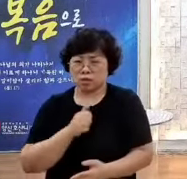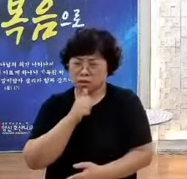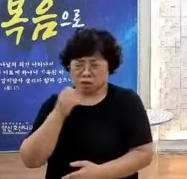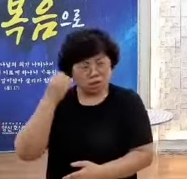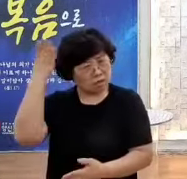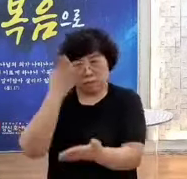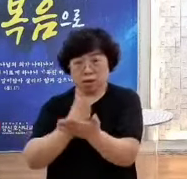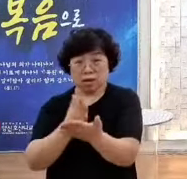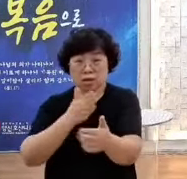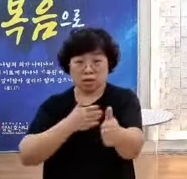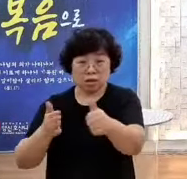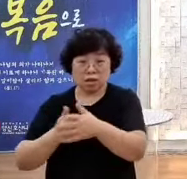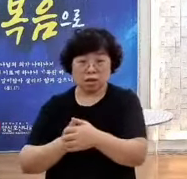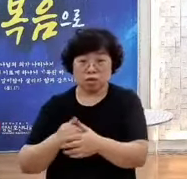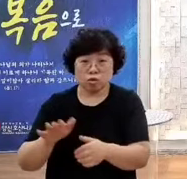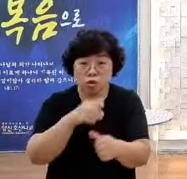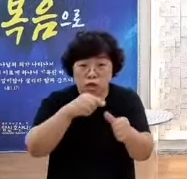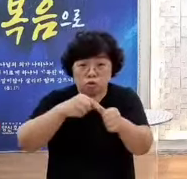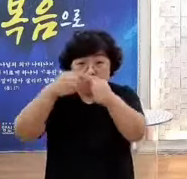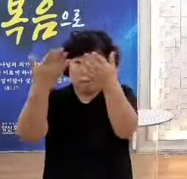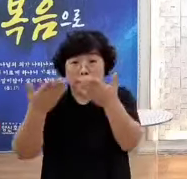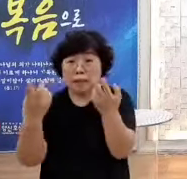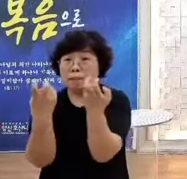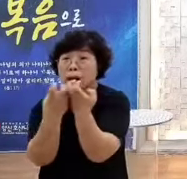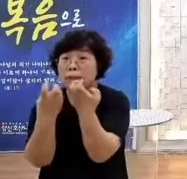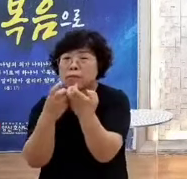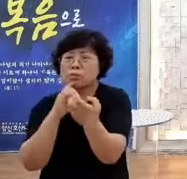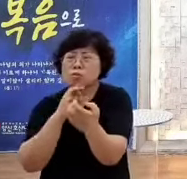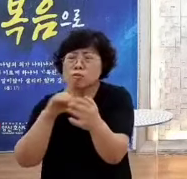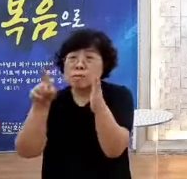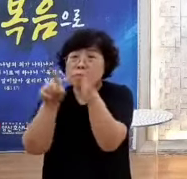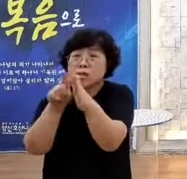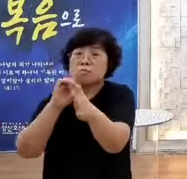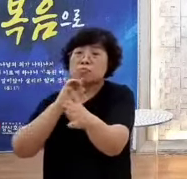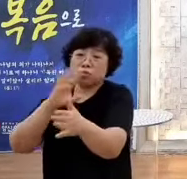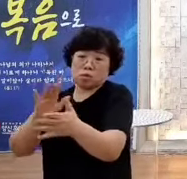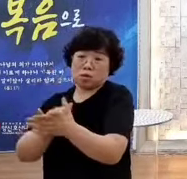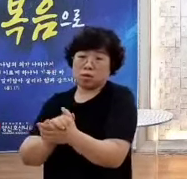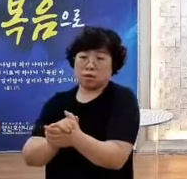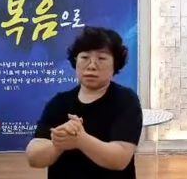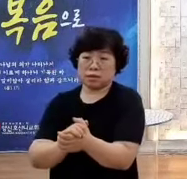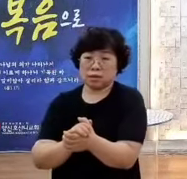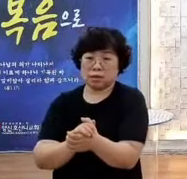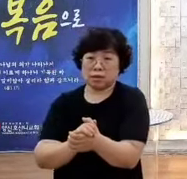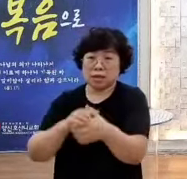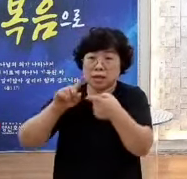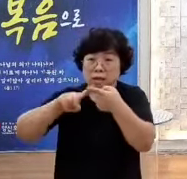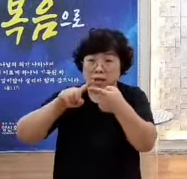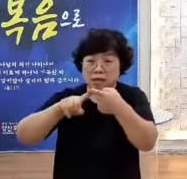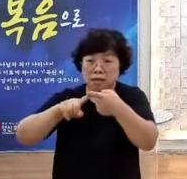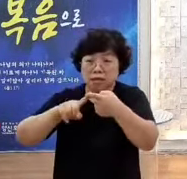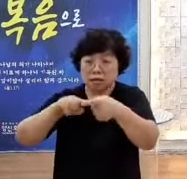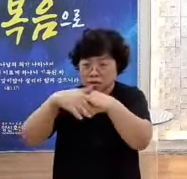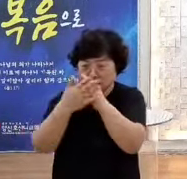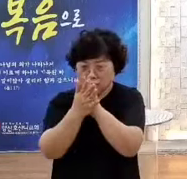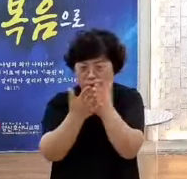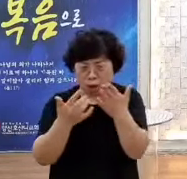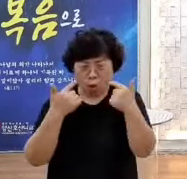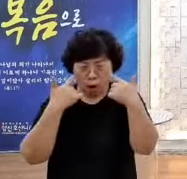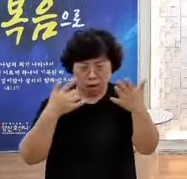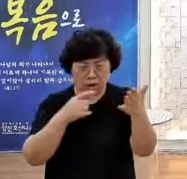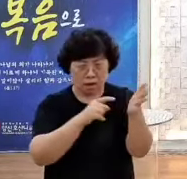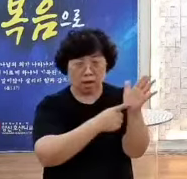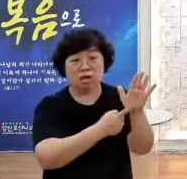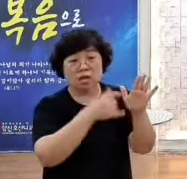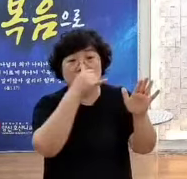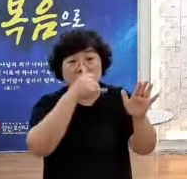됩니다. 우리가 구원받는 길은 오직 믿음으로 구원받는다라는 사실을 성경은 말씀하고